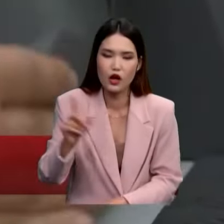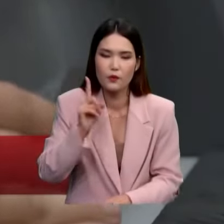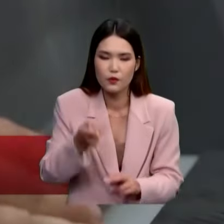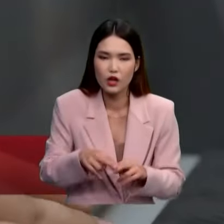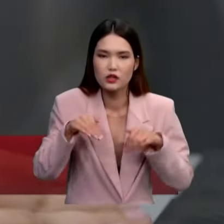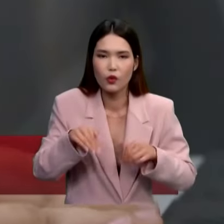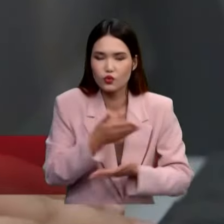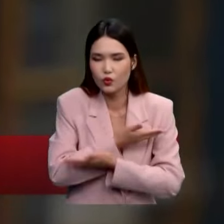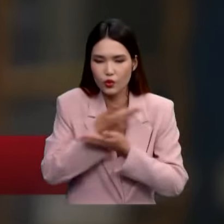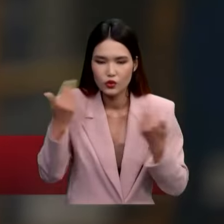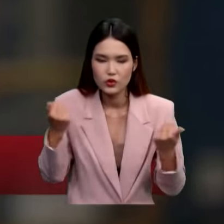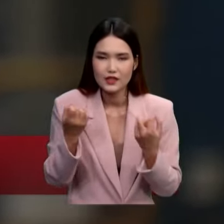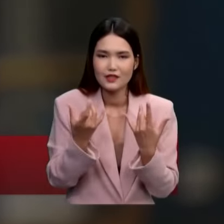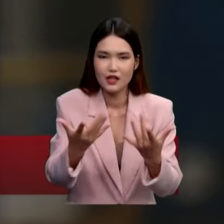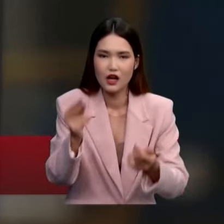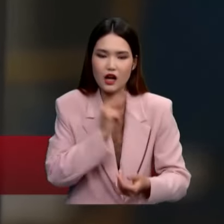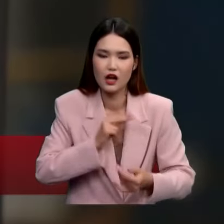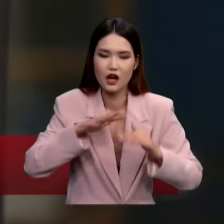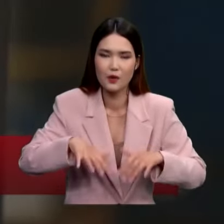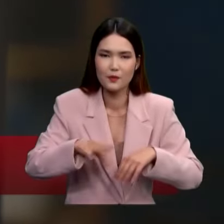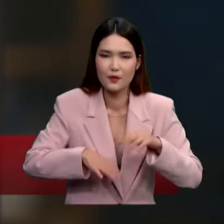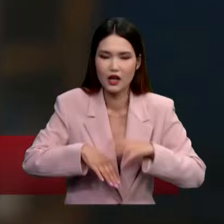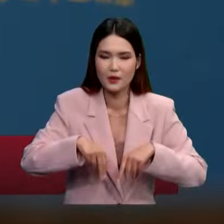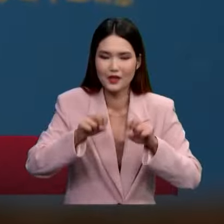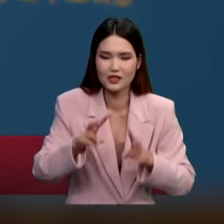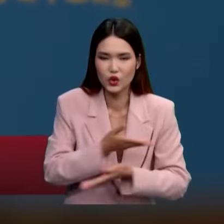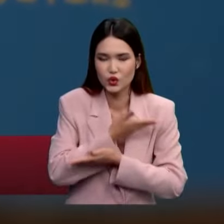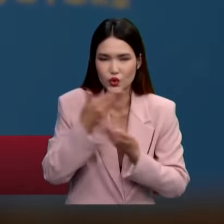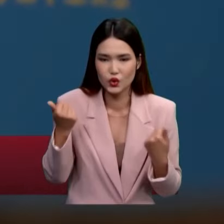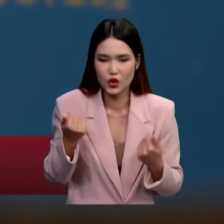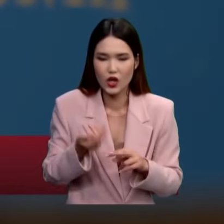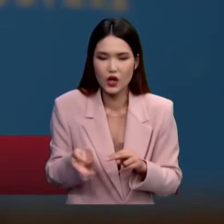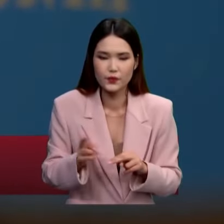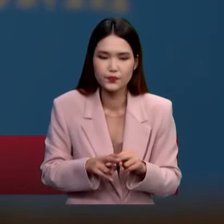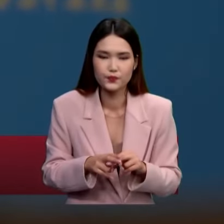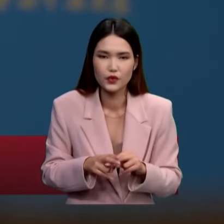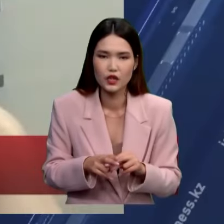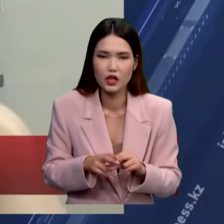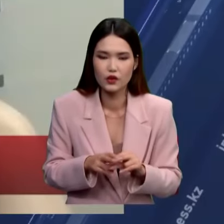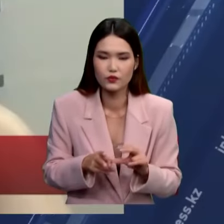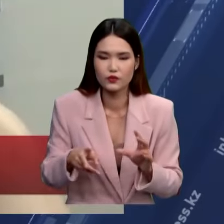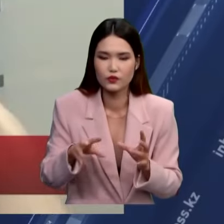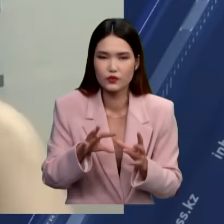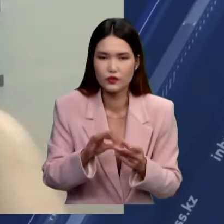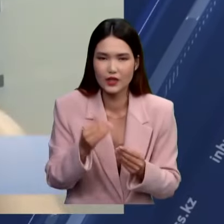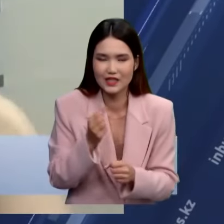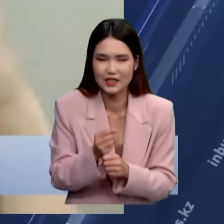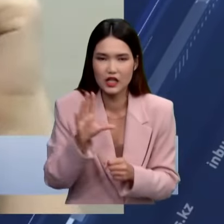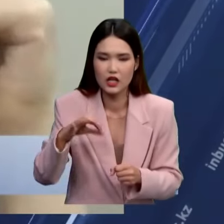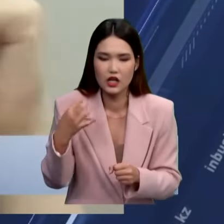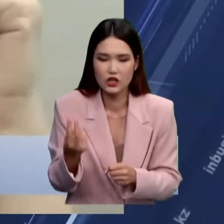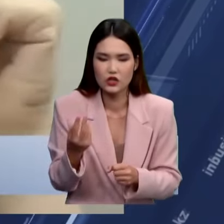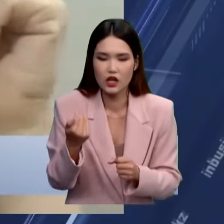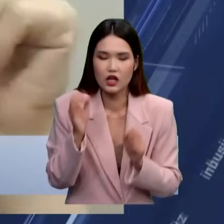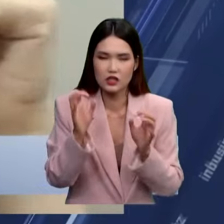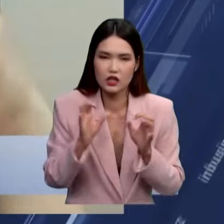колледжи не готовят по востребованным рабочим специальностям. Вопрос немножко стоял в другом, именно лицензирование специальности. Вот, например,